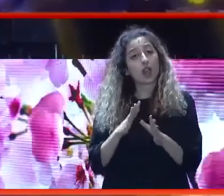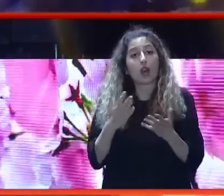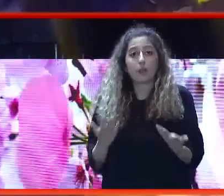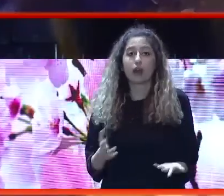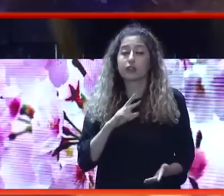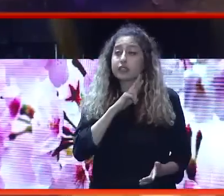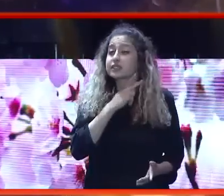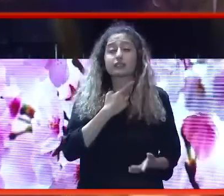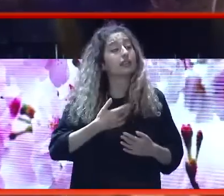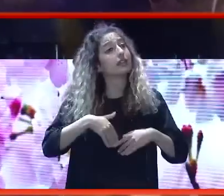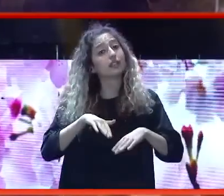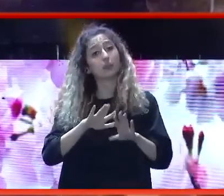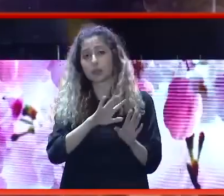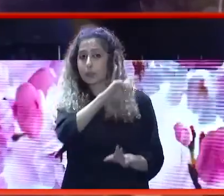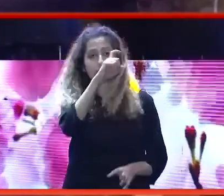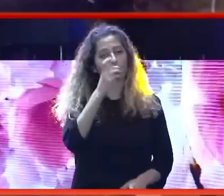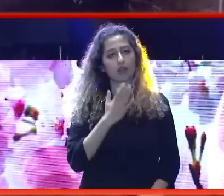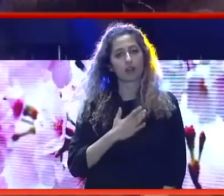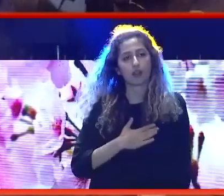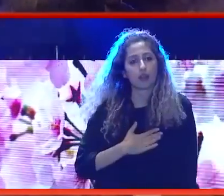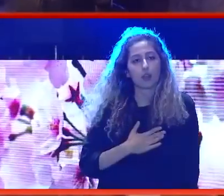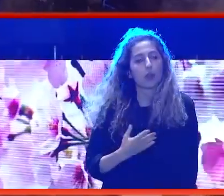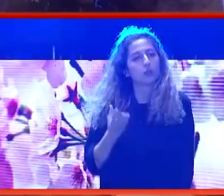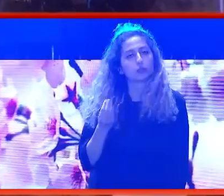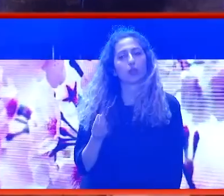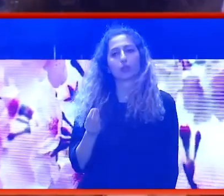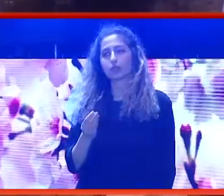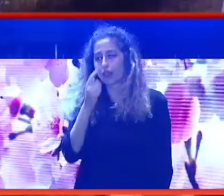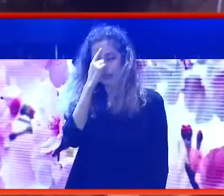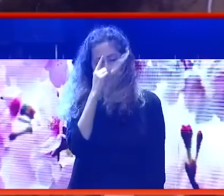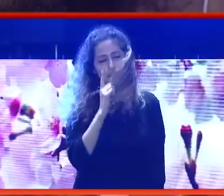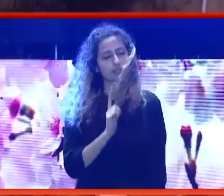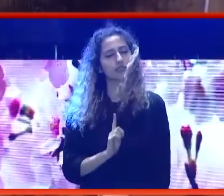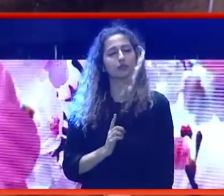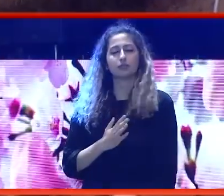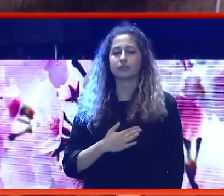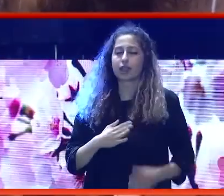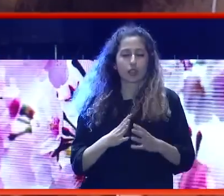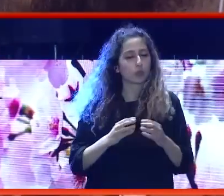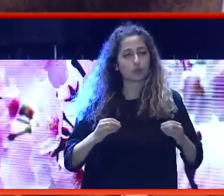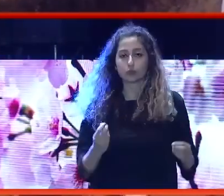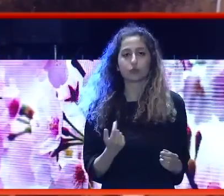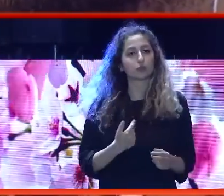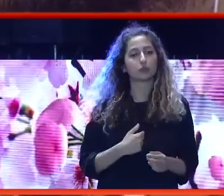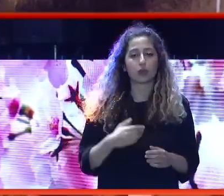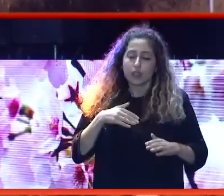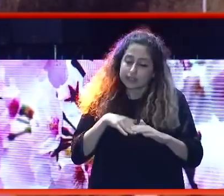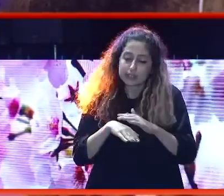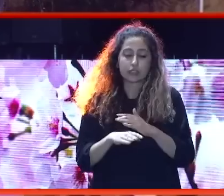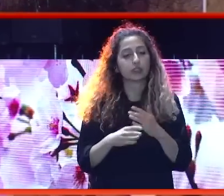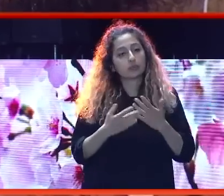değil ama yazık değil mi bana? Çok yalnızdım,